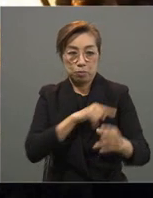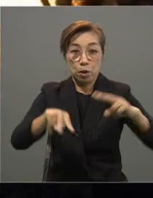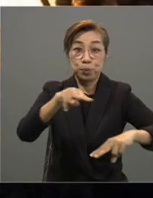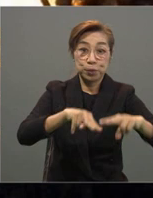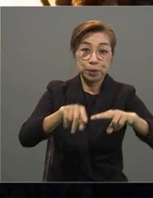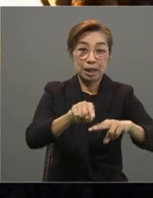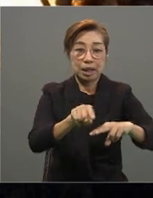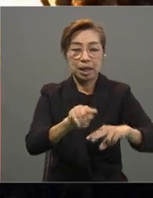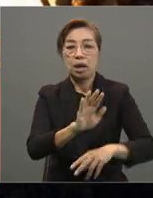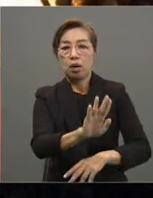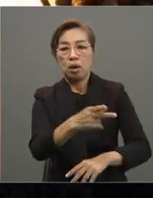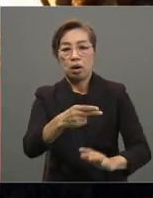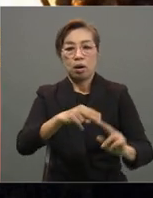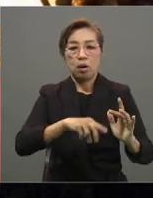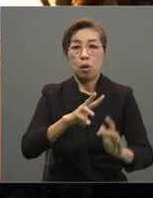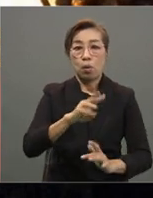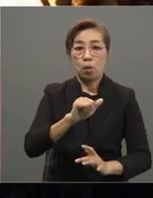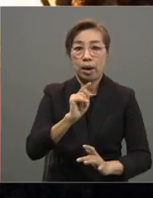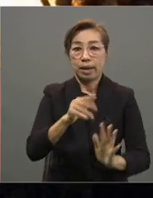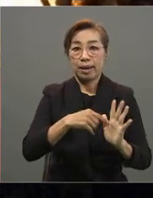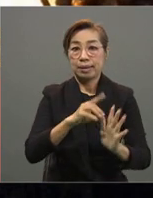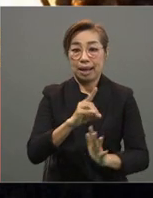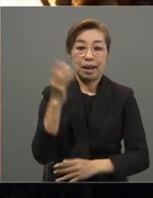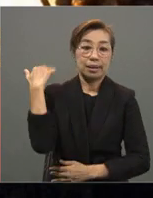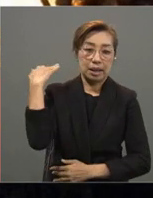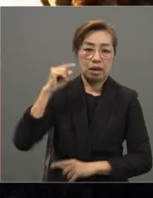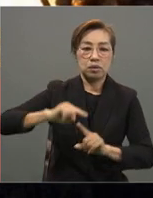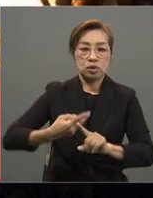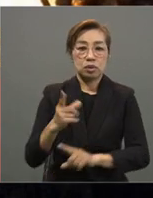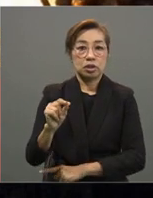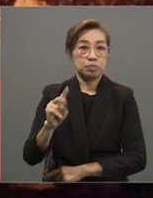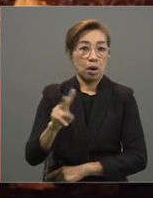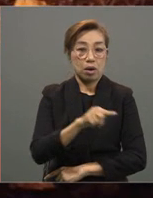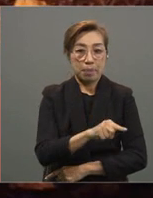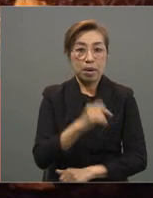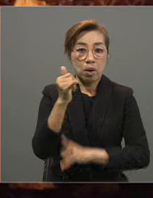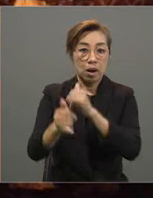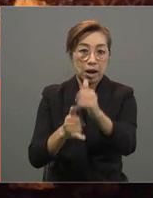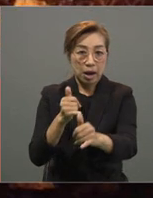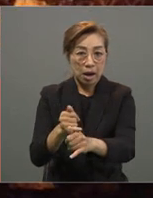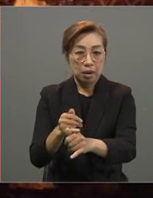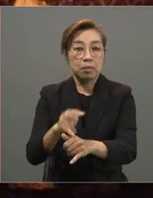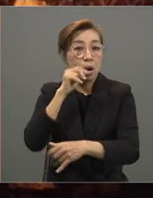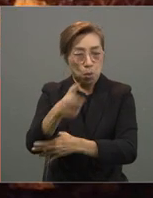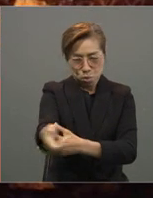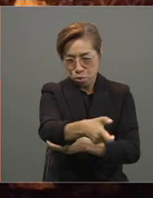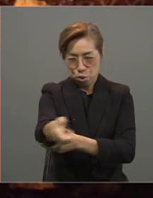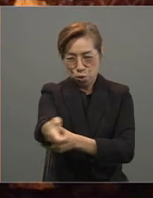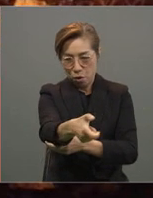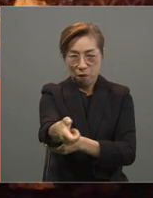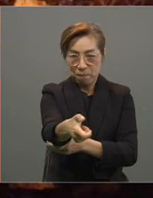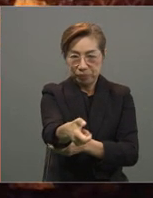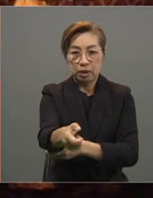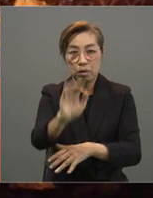ชีวมณฑลห้วยทากเมื่อวันที่ 22กุมภาพันธ์ที่ผ่านมาครับอันนี้เป็นการเข้าดับไฟครั้งที่ 29แล้วเมื่อเมื่อ